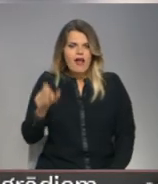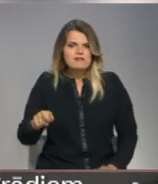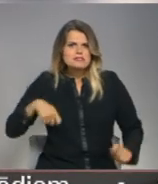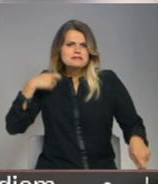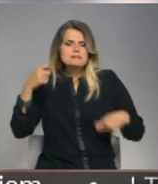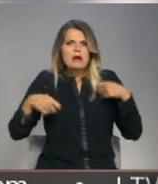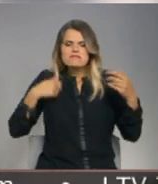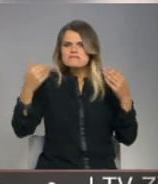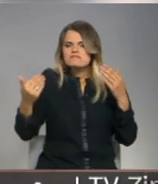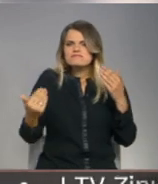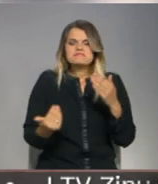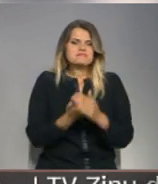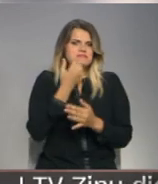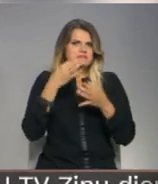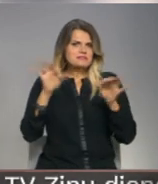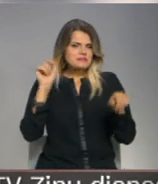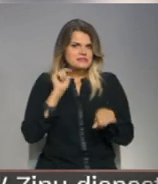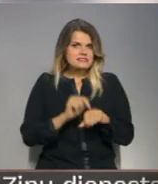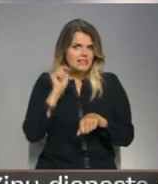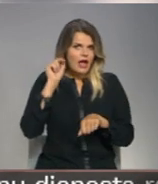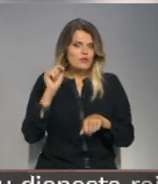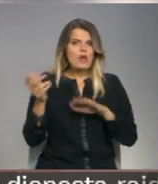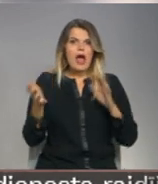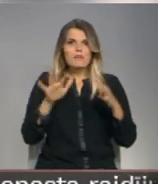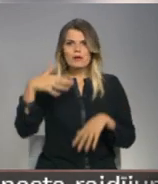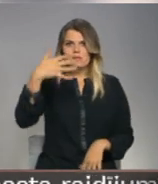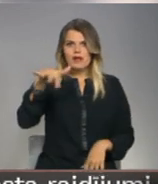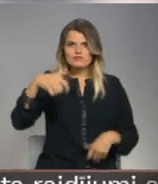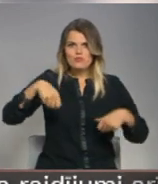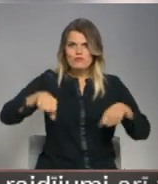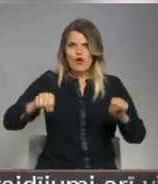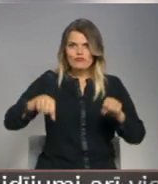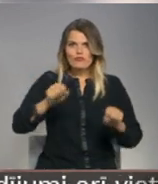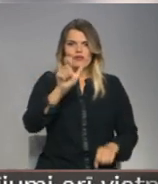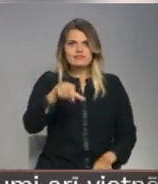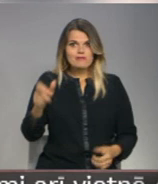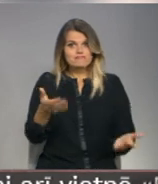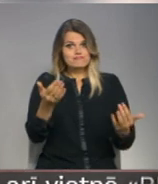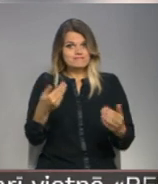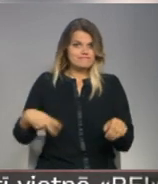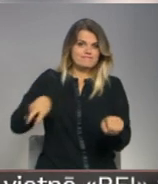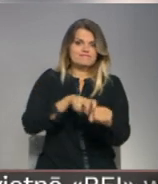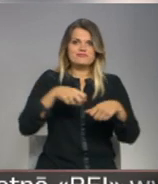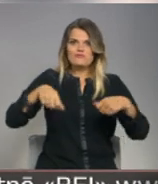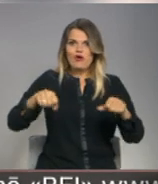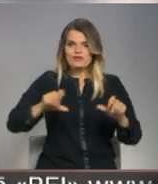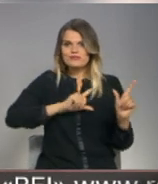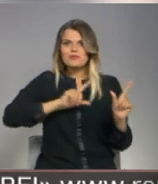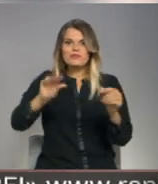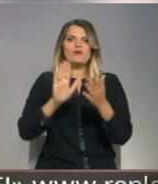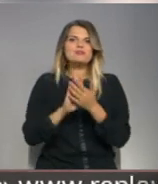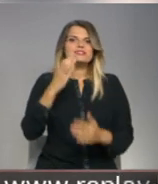cilvēki izbaudīja vēl nebijušu brīvības sajūtu. Vairāk nekā 50 motobraucēji aicināja viņus kāpt uz motocikliem un